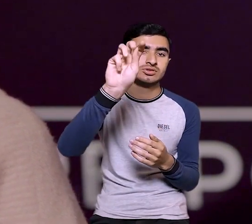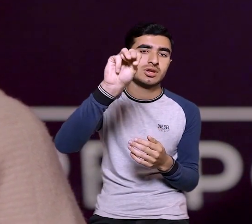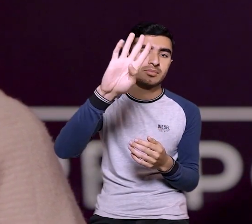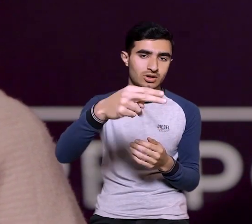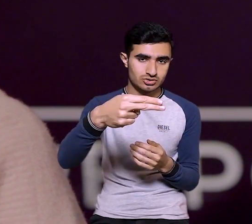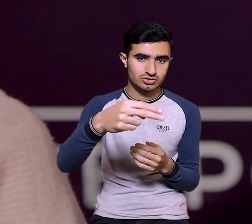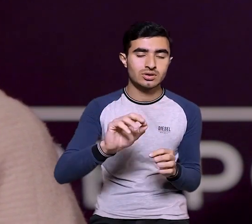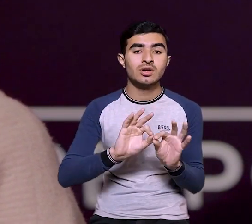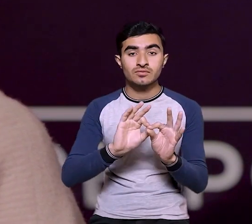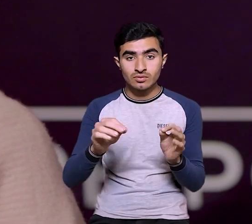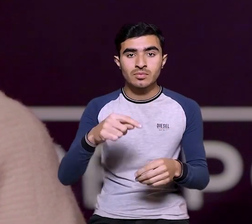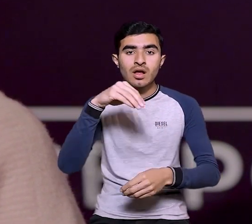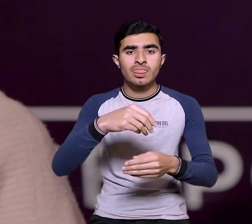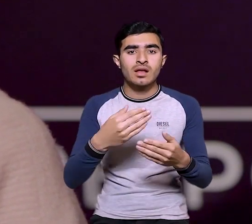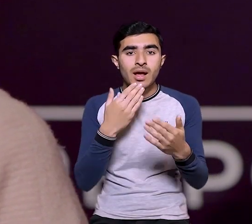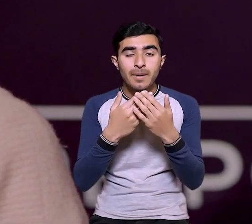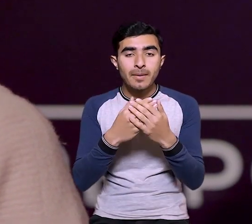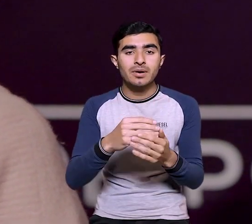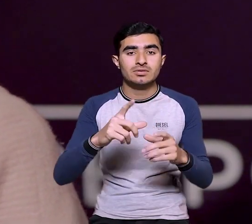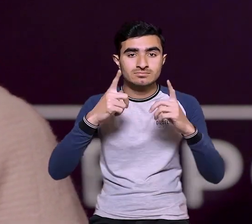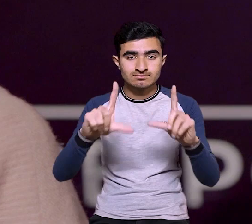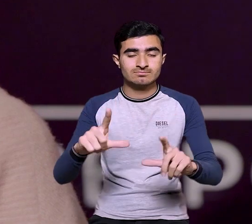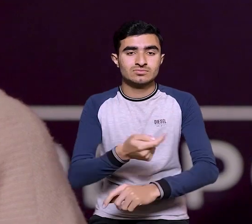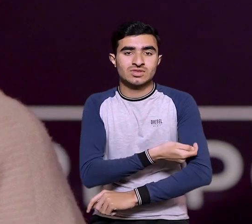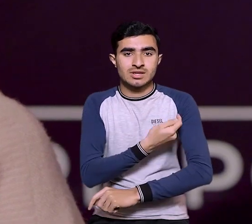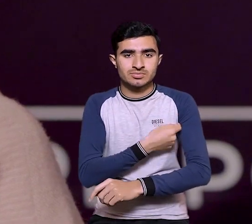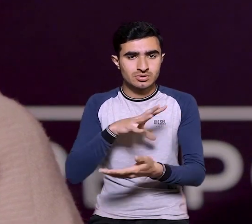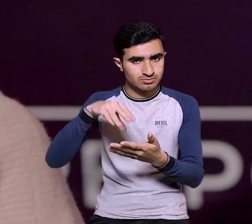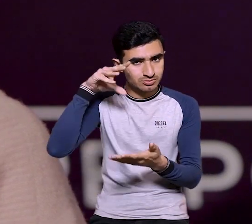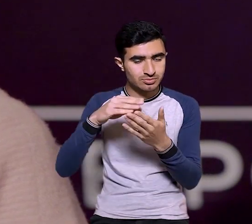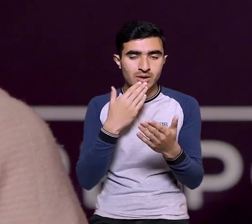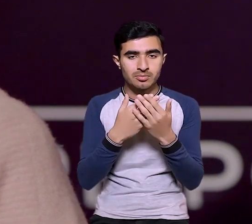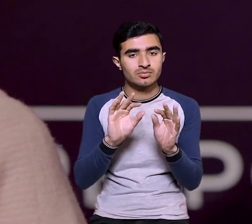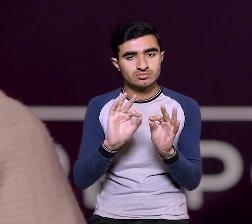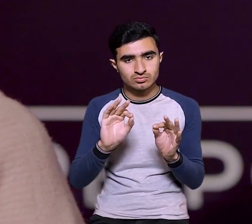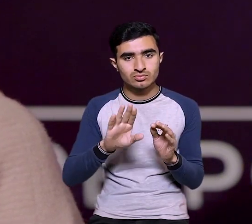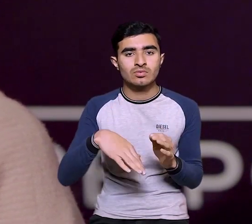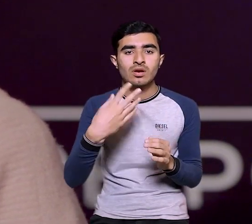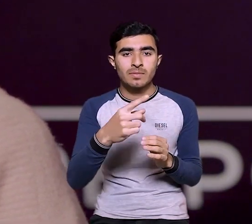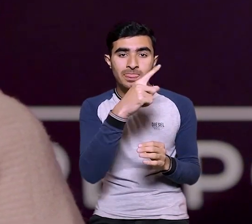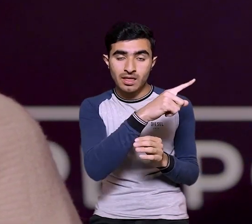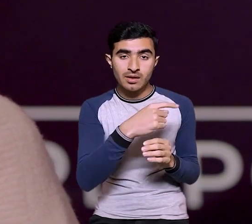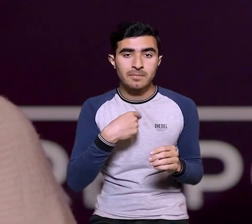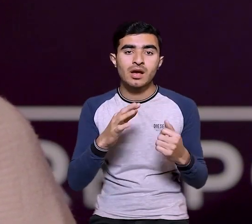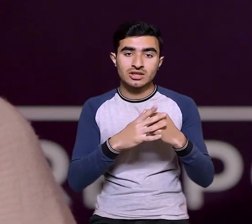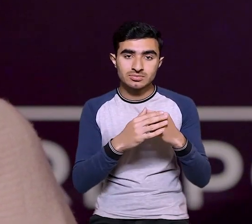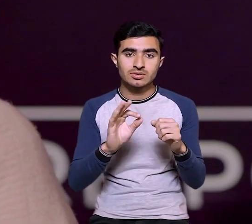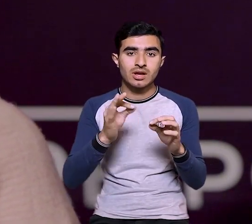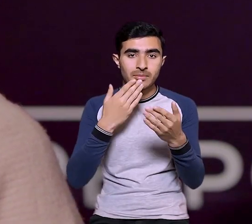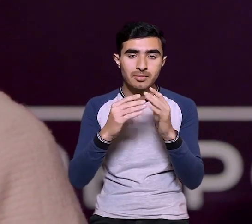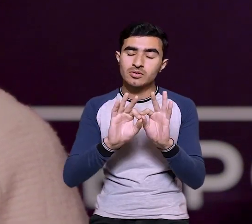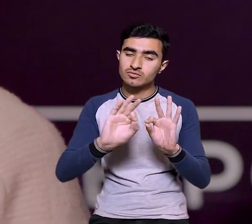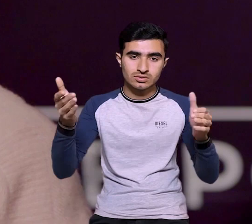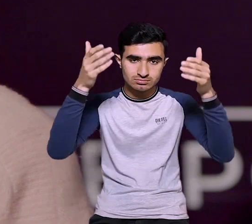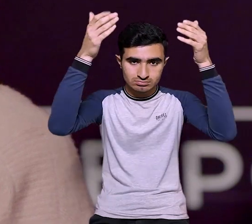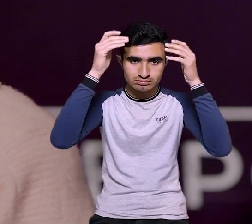ट्रॉपिकल मेडिसिन में, अभी मैं कंप्लीट ही कर रही थी, तो मेरे हस्बैंड ने पास कर लिया अपना पोस्ट ग्रेजुएशन एंड ही वांटेड टू कम बैक बिकॉज ही